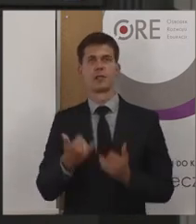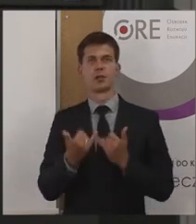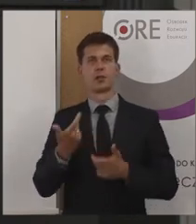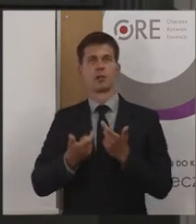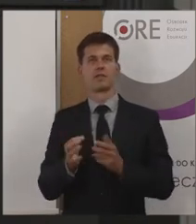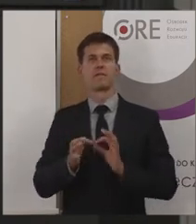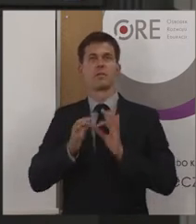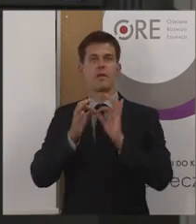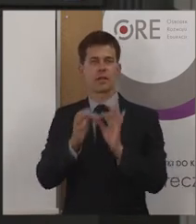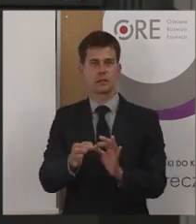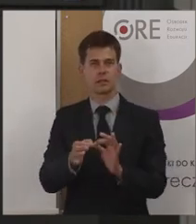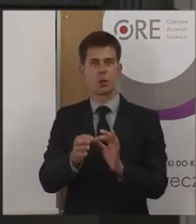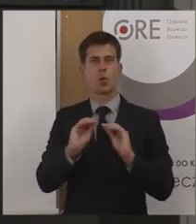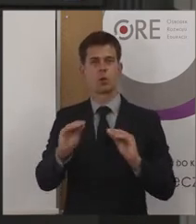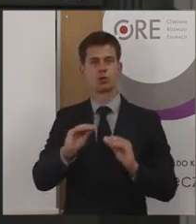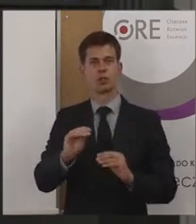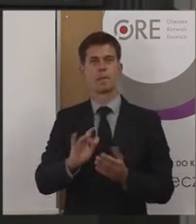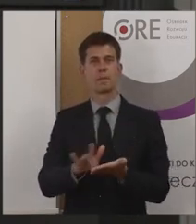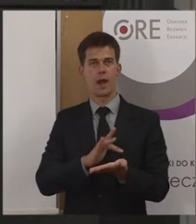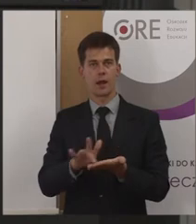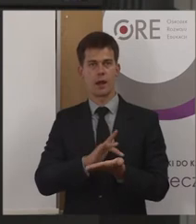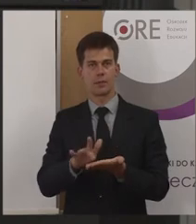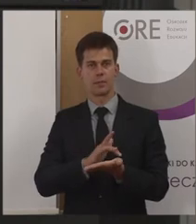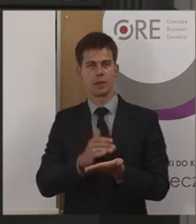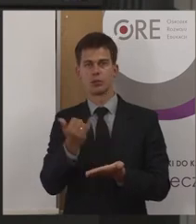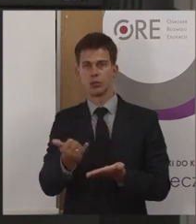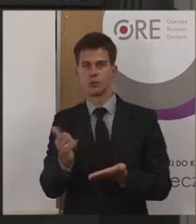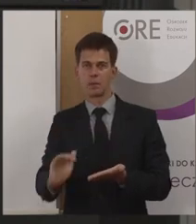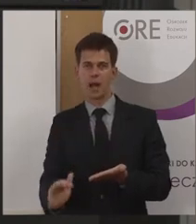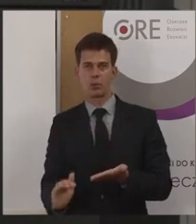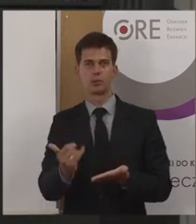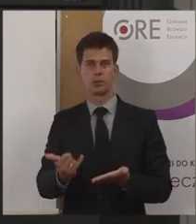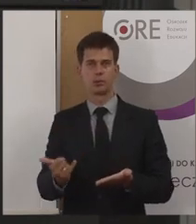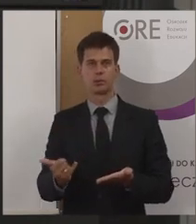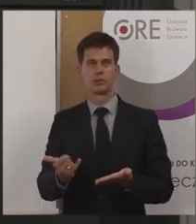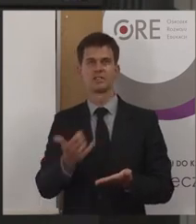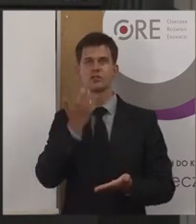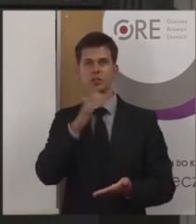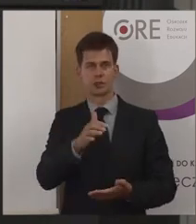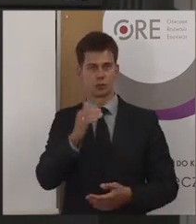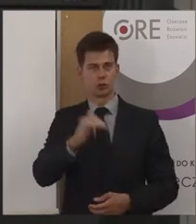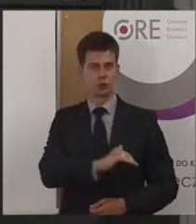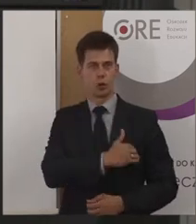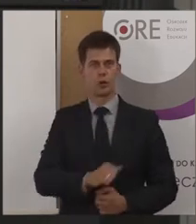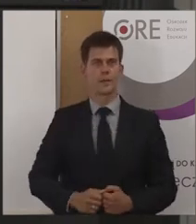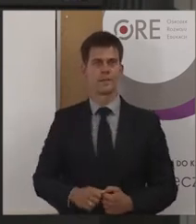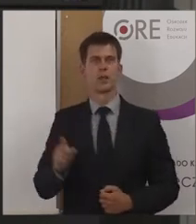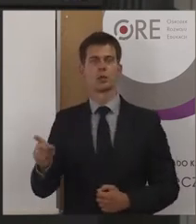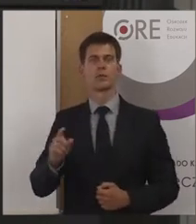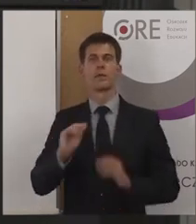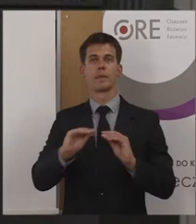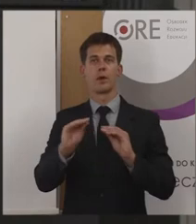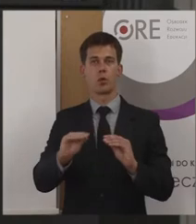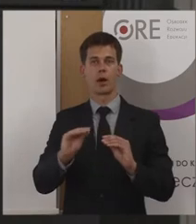wprowadzania nauczania Braille'a dla małych dzieci w edukacji wczesnoszkolnej, nauka takich